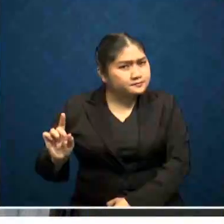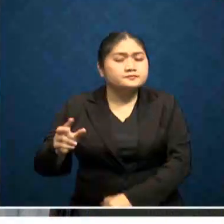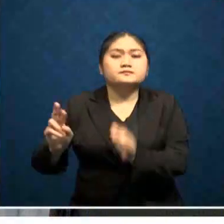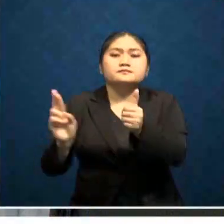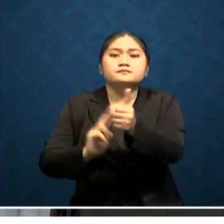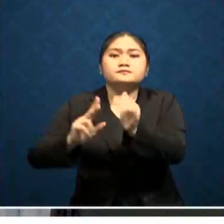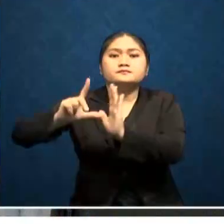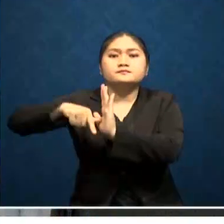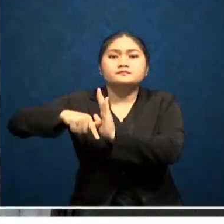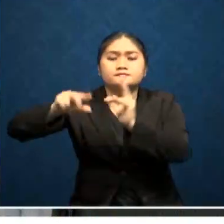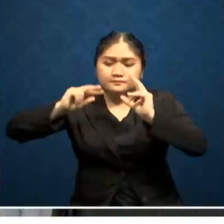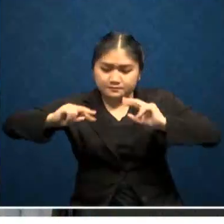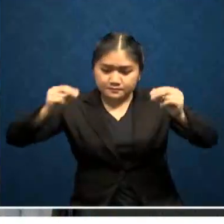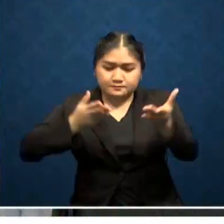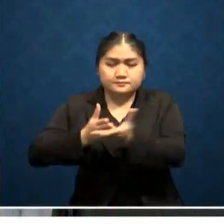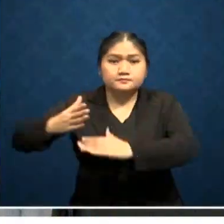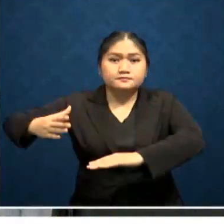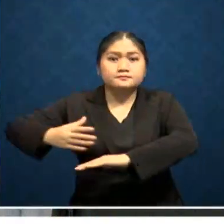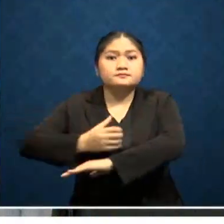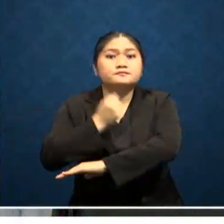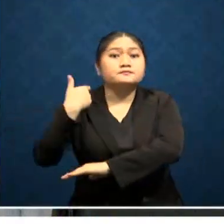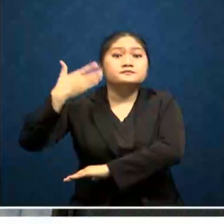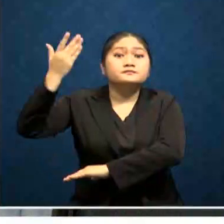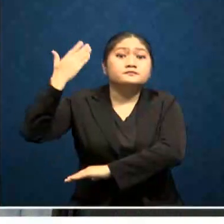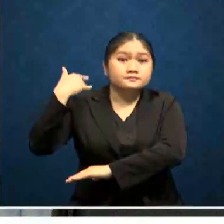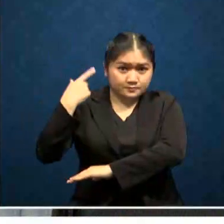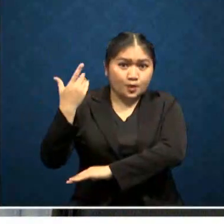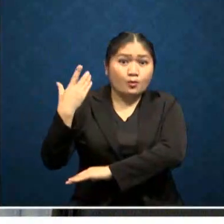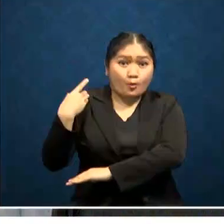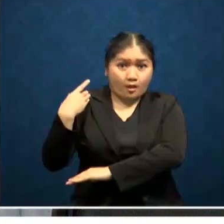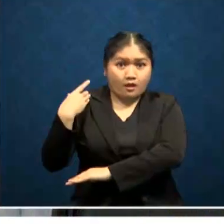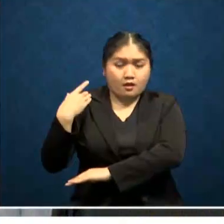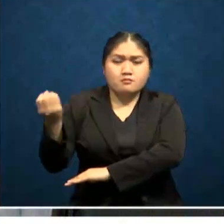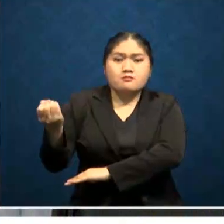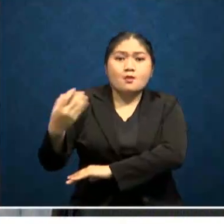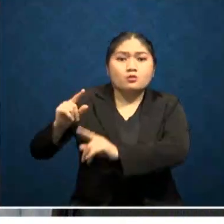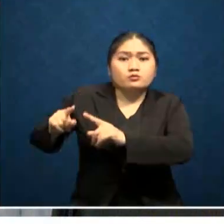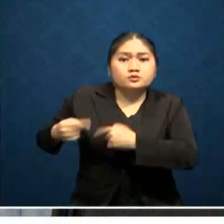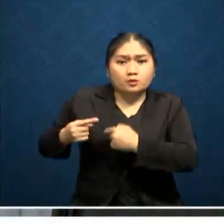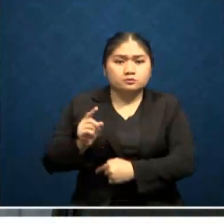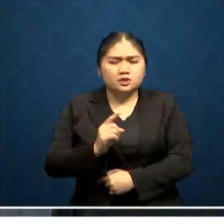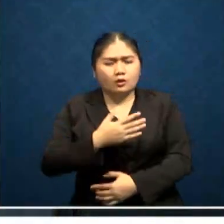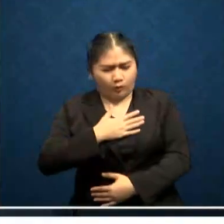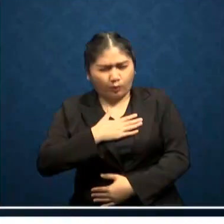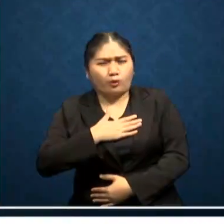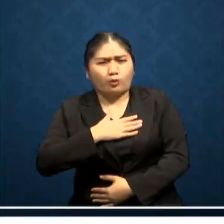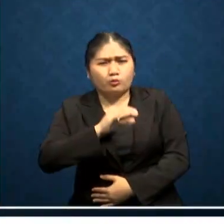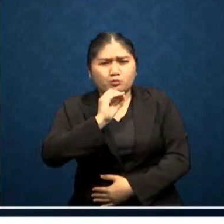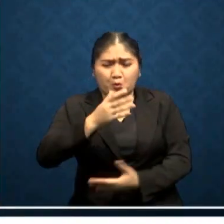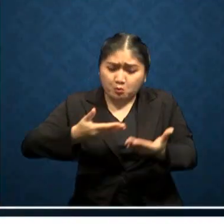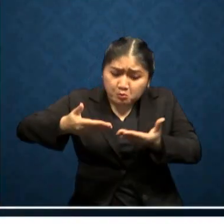เลขาธิการนายกรัฐมนตรีฝ่ายการเมืองวันเมื่อวานนี้นะครับคือกราบเรียนท่านประธานครับผมได้หา